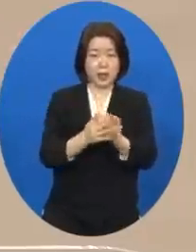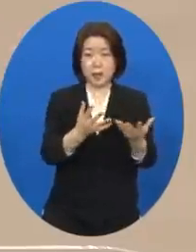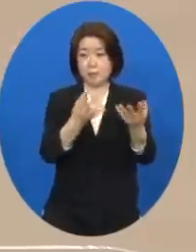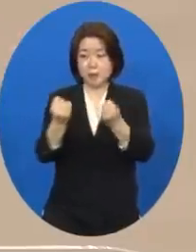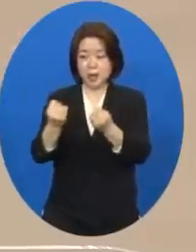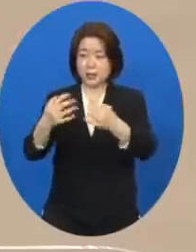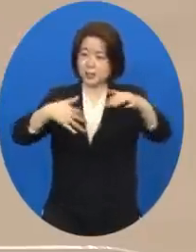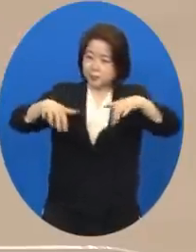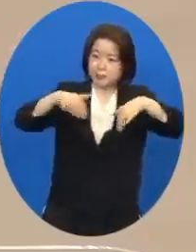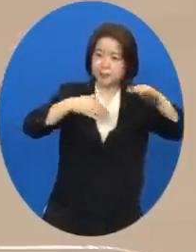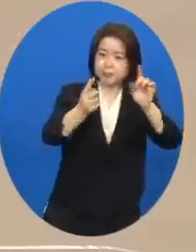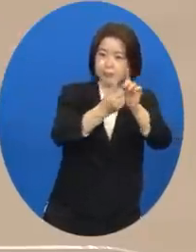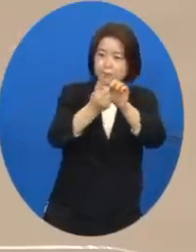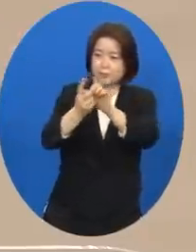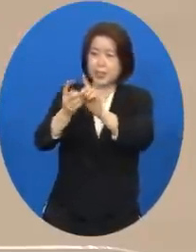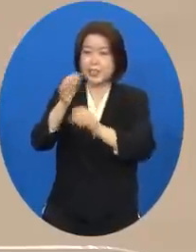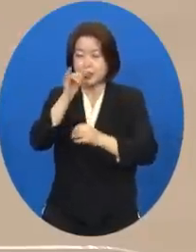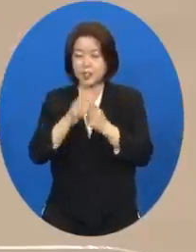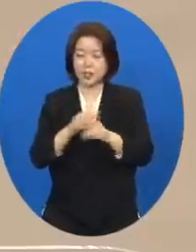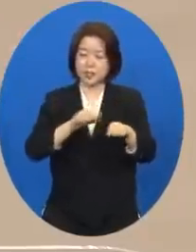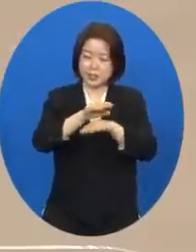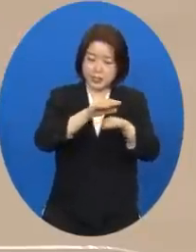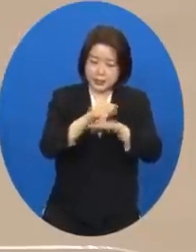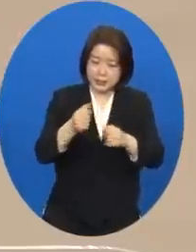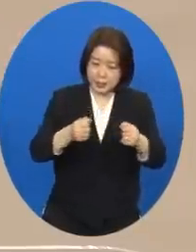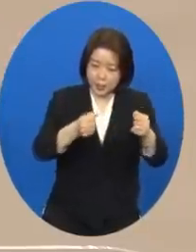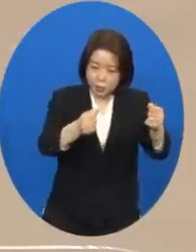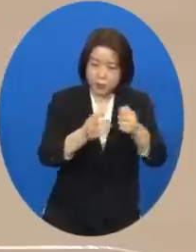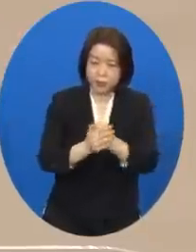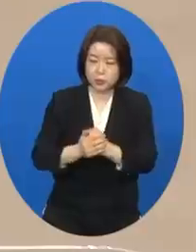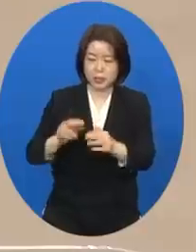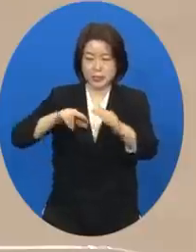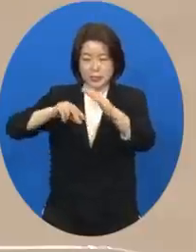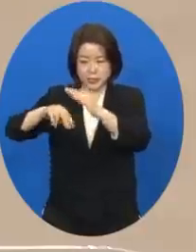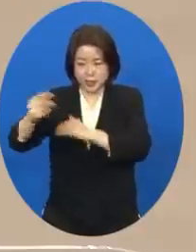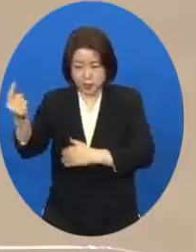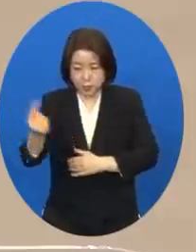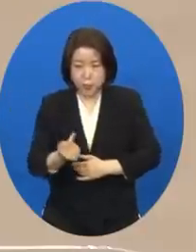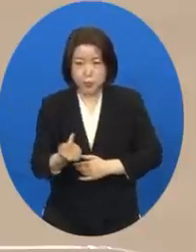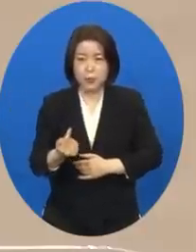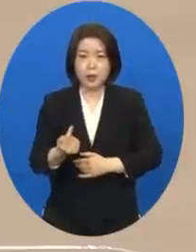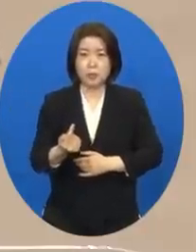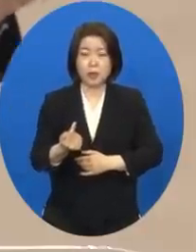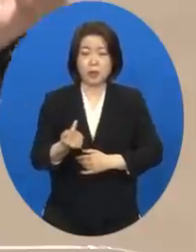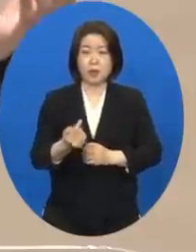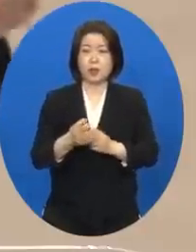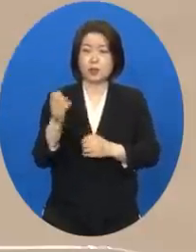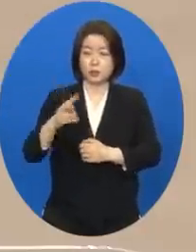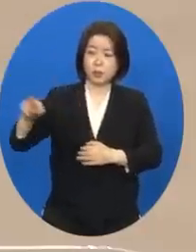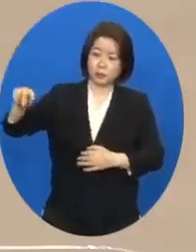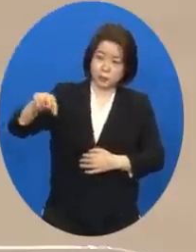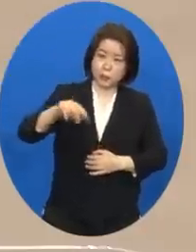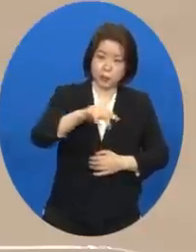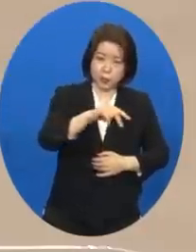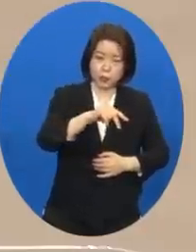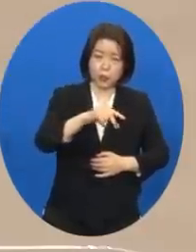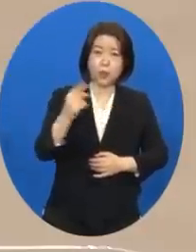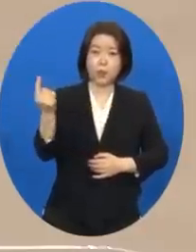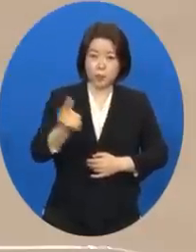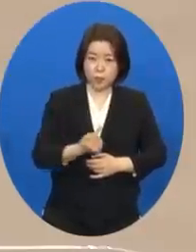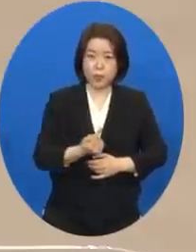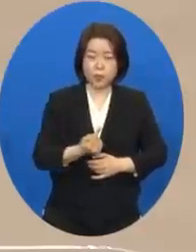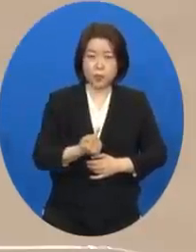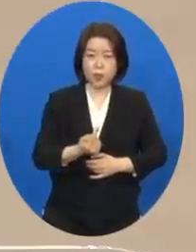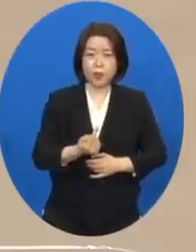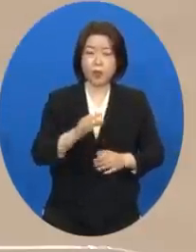사람들을 만났을 겁니다 차를 타고 오든 또는 뭐 지하철을 타고 오시던 또는 이렇게 걸어서 교회까지